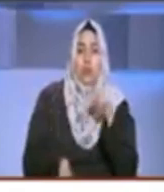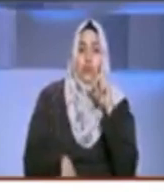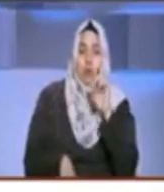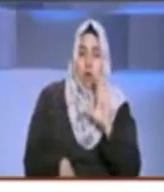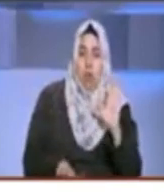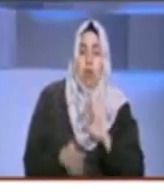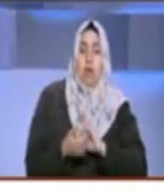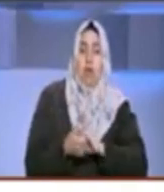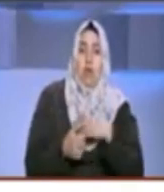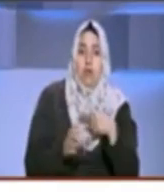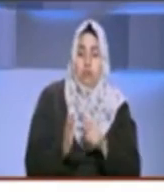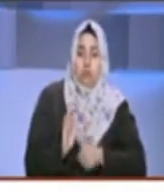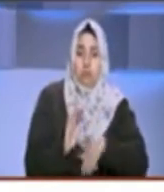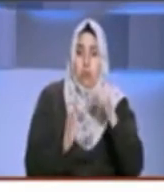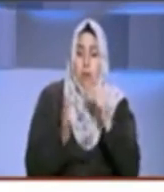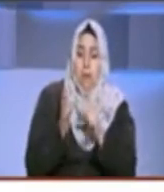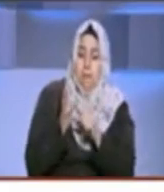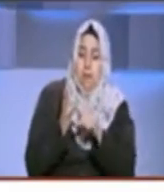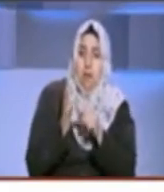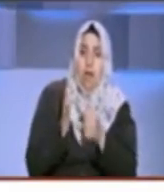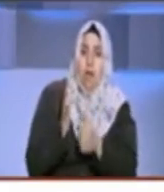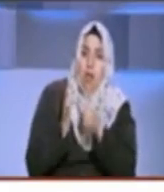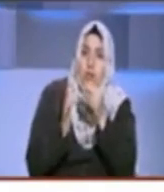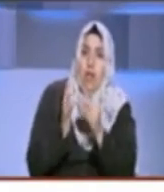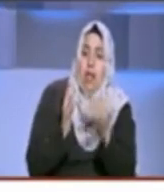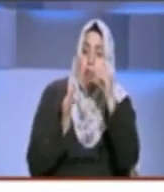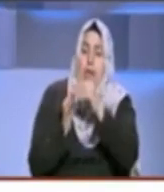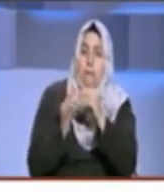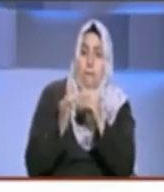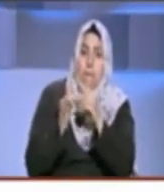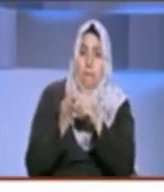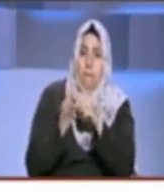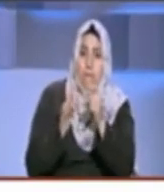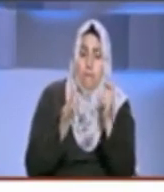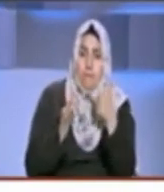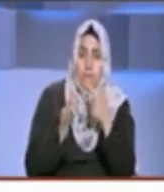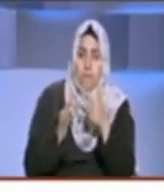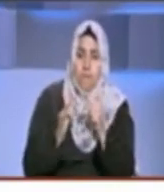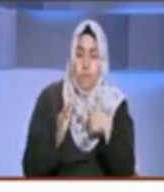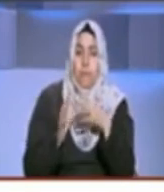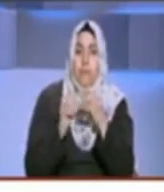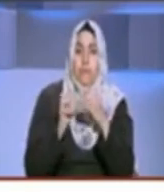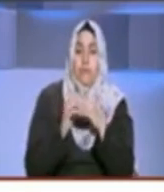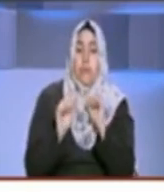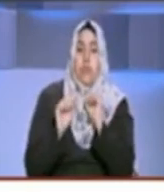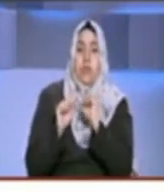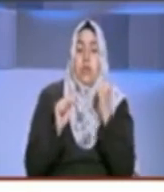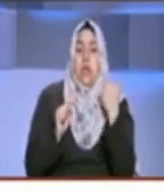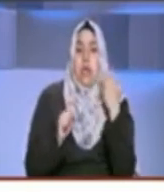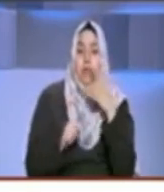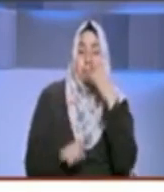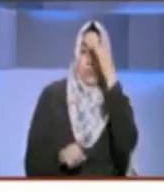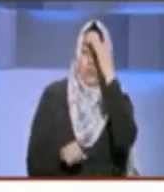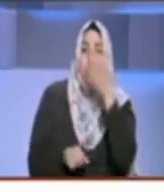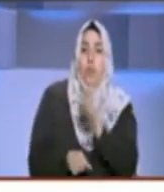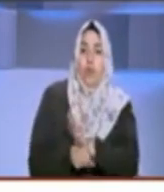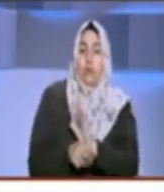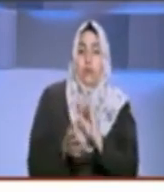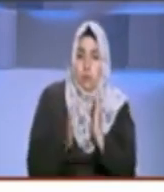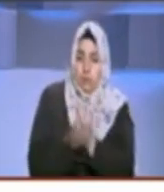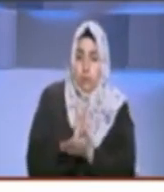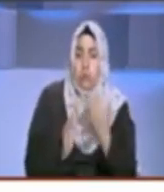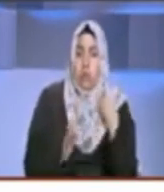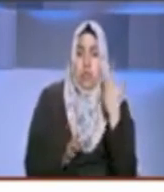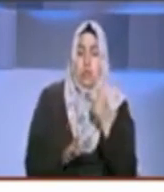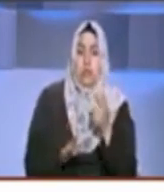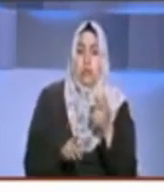ان نجاوز المرحله الاولى المرتبطه بتصطيح المنحنى البياني الخاص بعدد الاصابات او الوفيات وتسجيل معدل اصابات